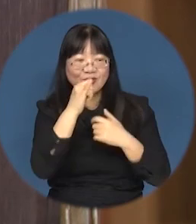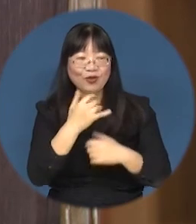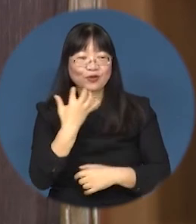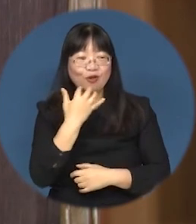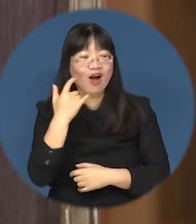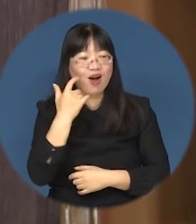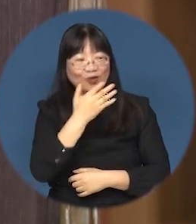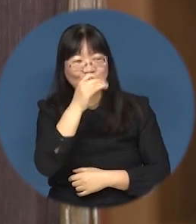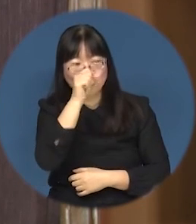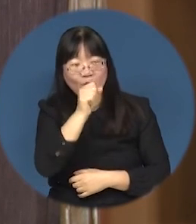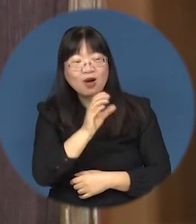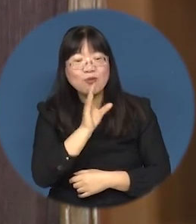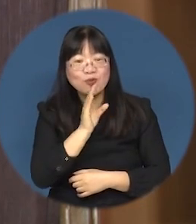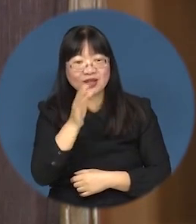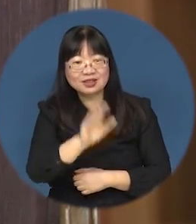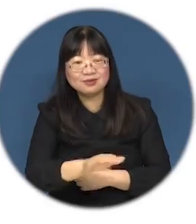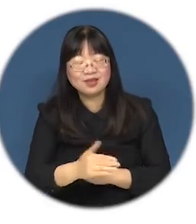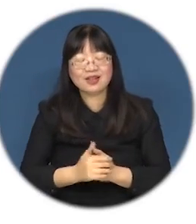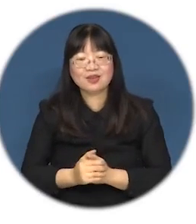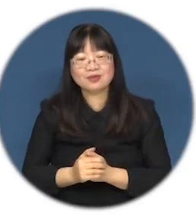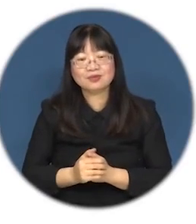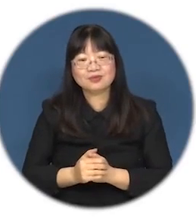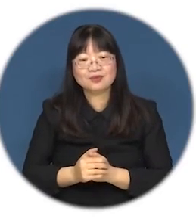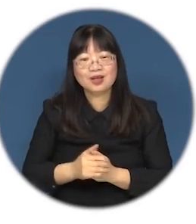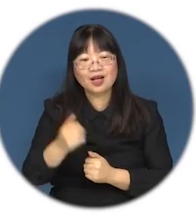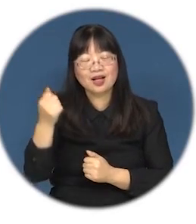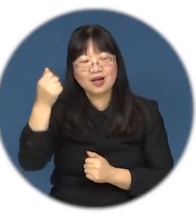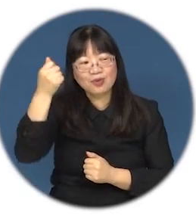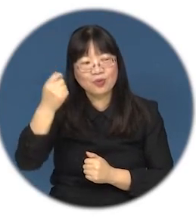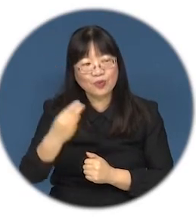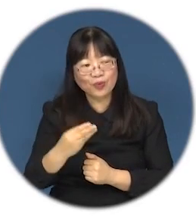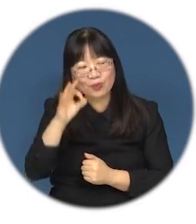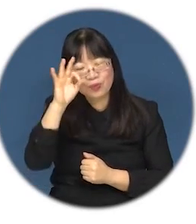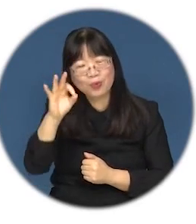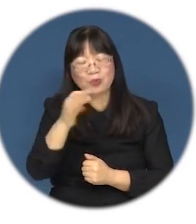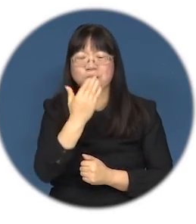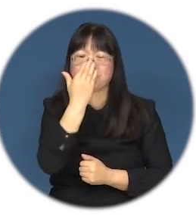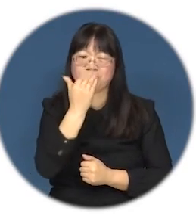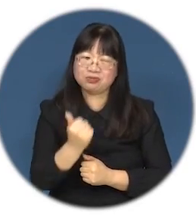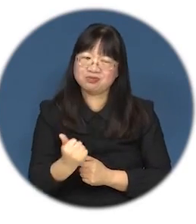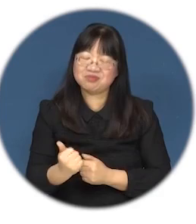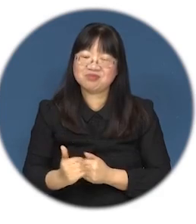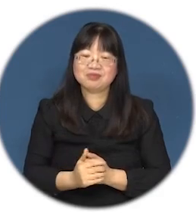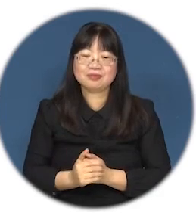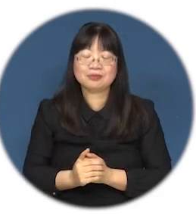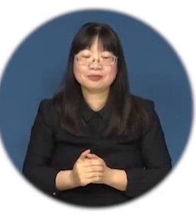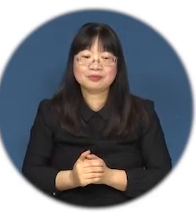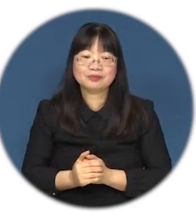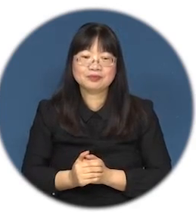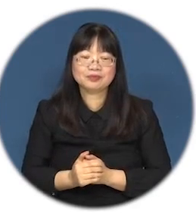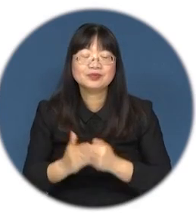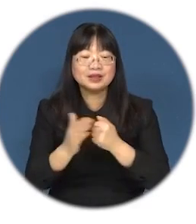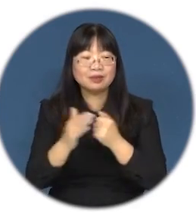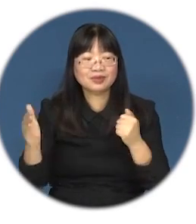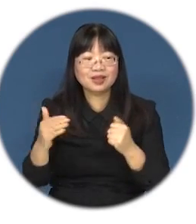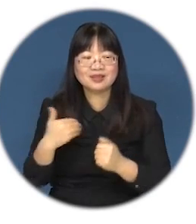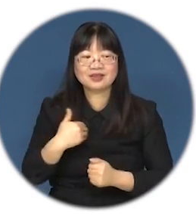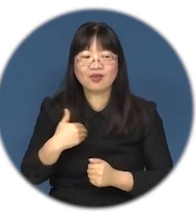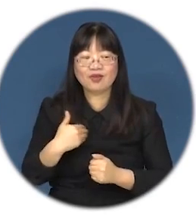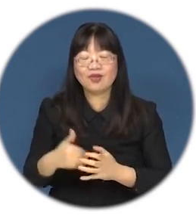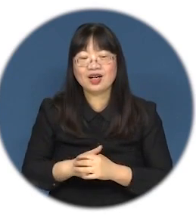색깔도 아름답고 좋겠죠. 그런데 그게 몇 번 자꾸 쳐다보면 이제 실증을 금방 느끼게 되죠. 그래서